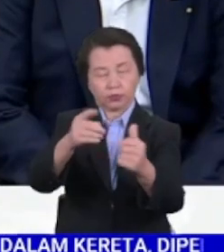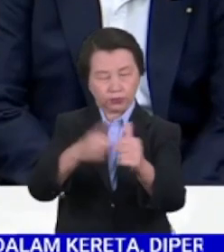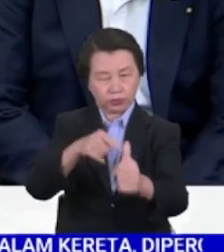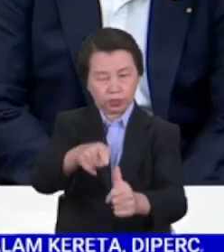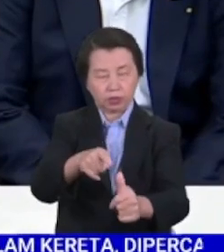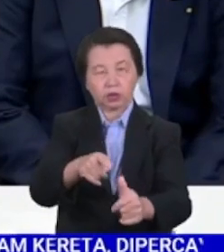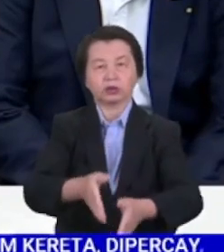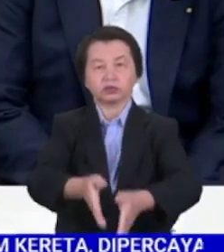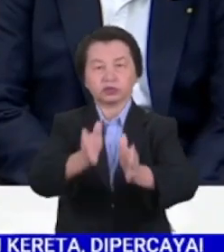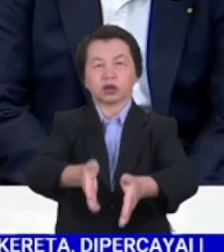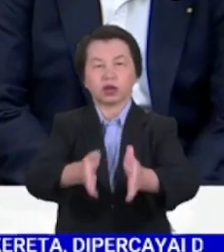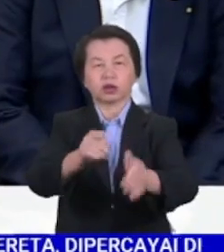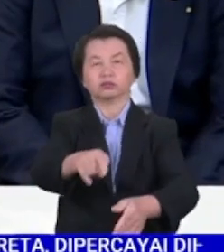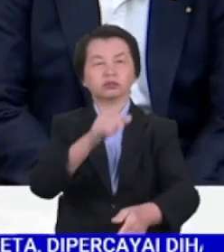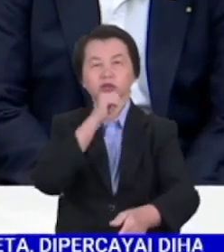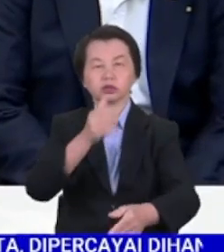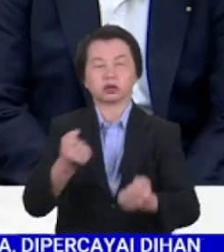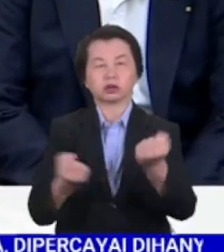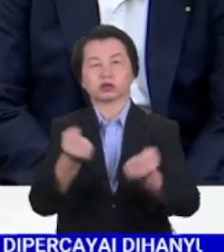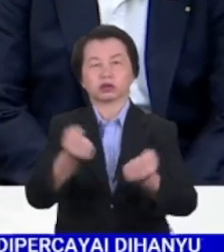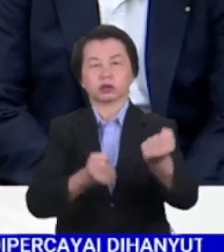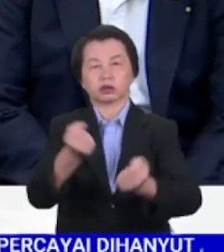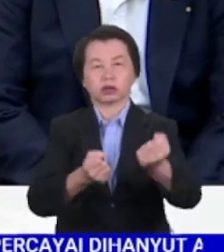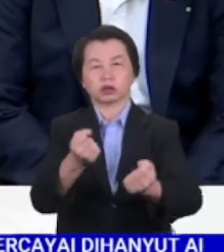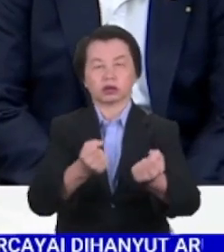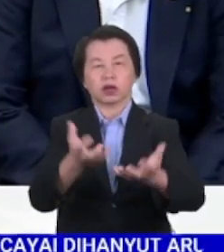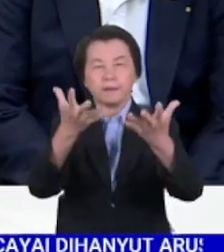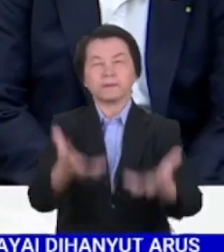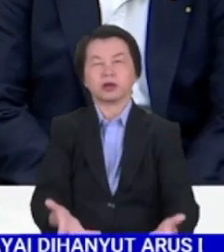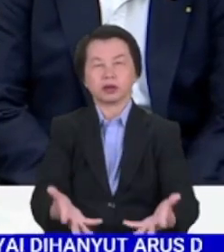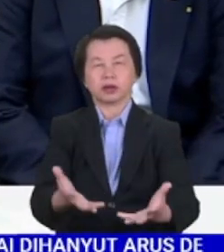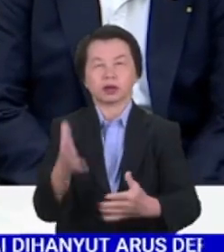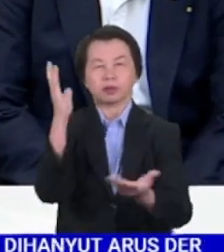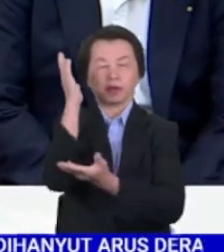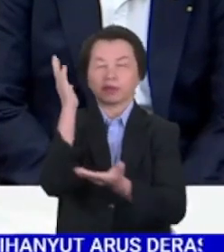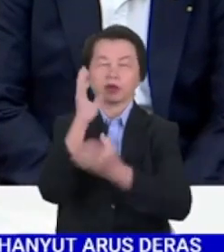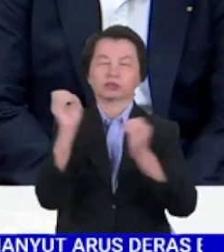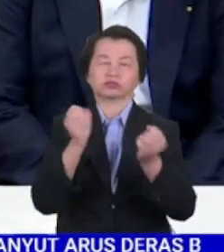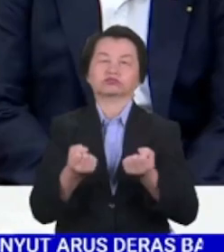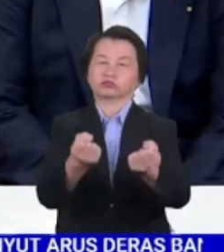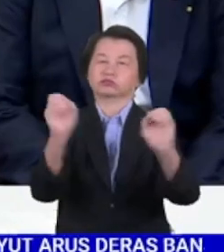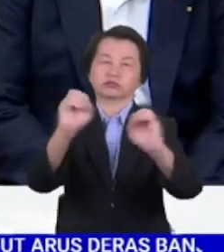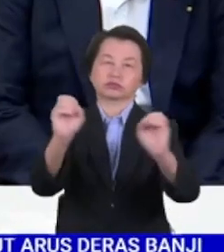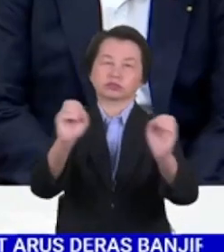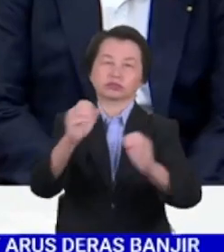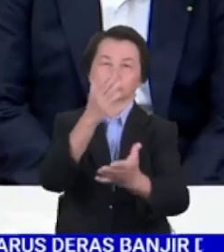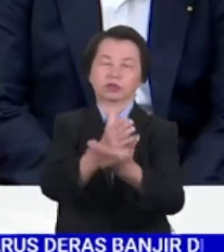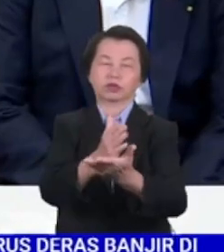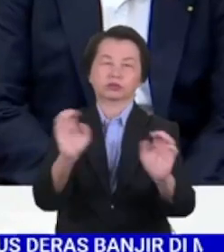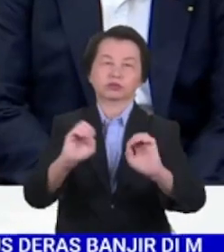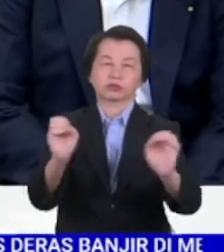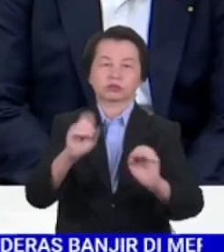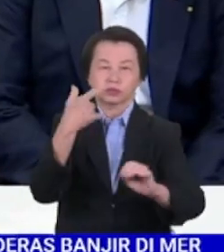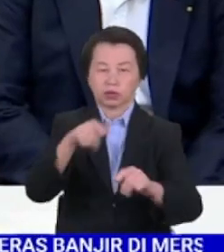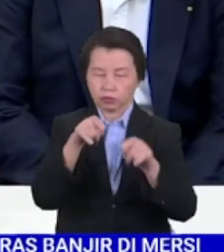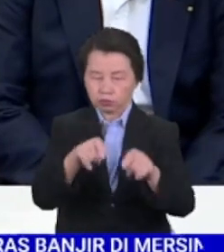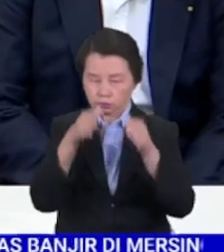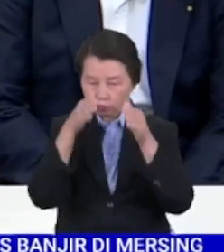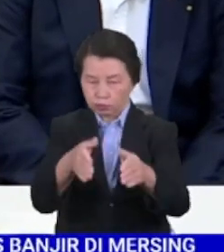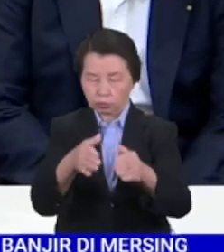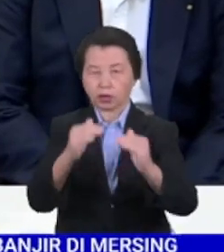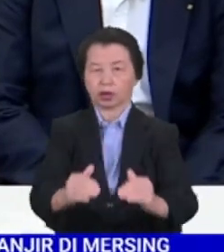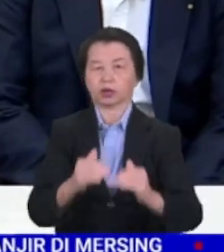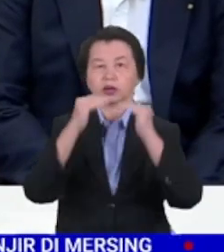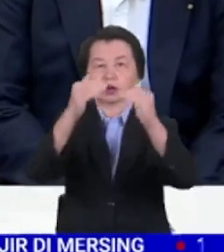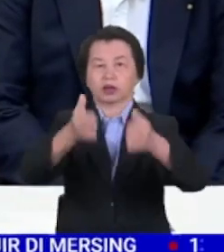tidak lagi dilalui oleh kenderaan berat pembalakan, dan ini penting untuk dinaikkan